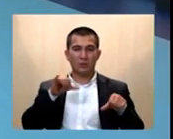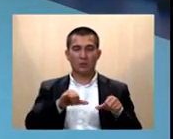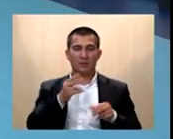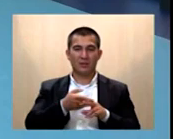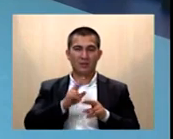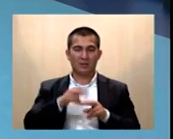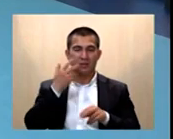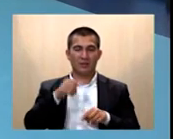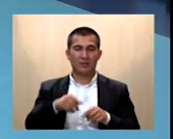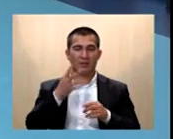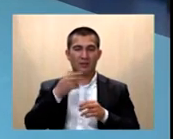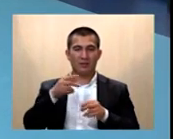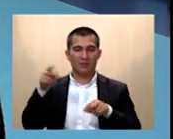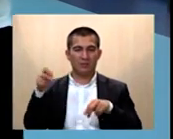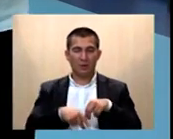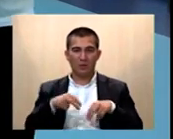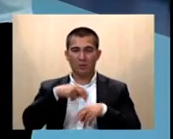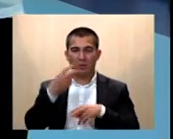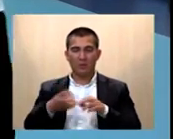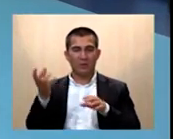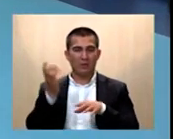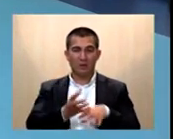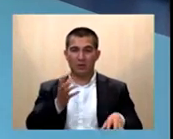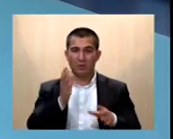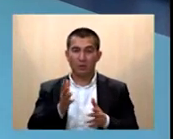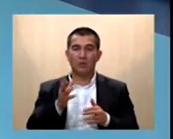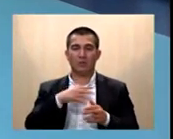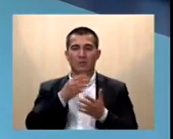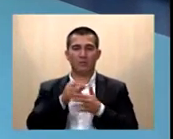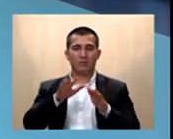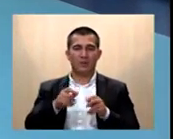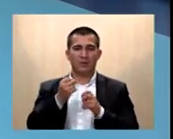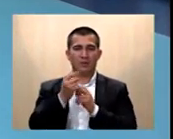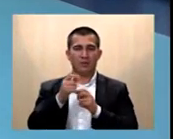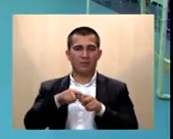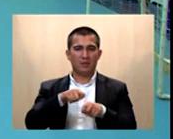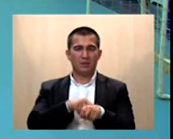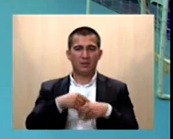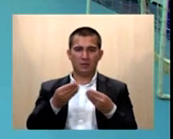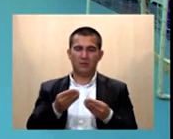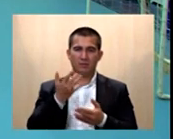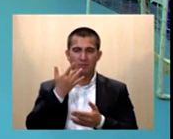11 metrlik jarima to'pi belgilanadi. Bilamizki, maydonlarimiz